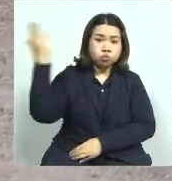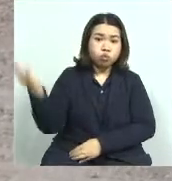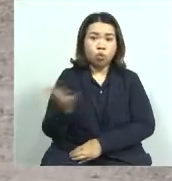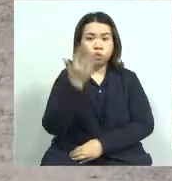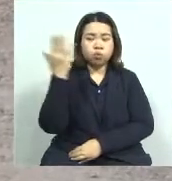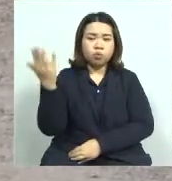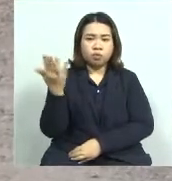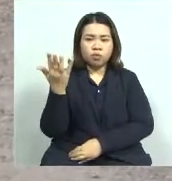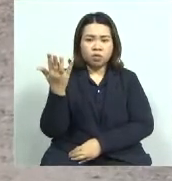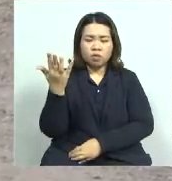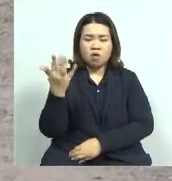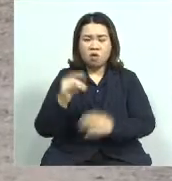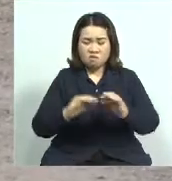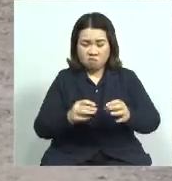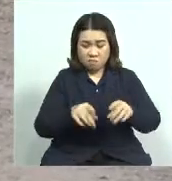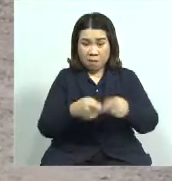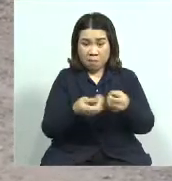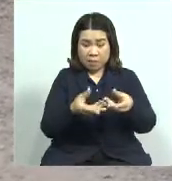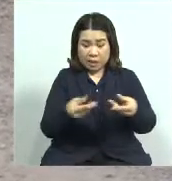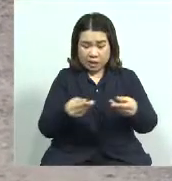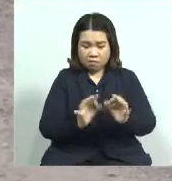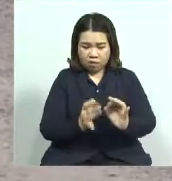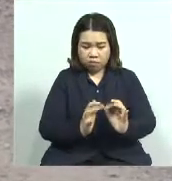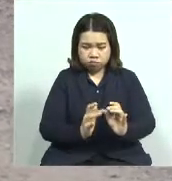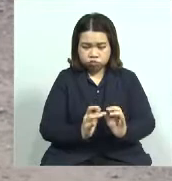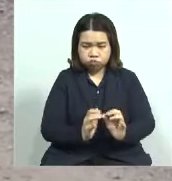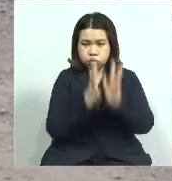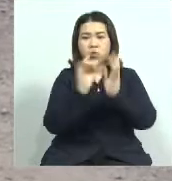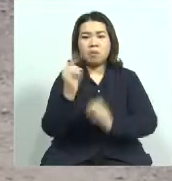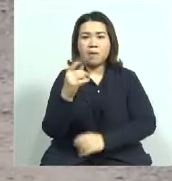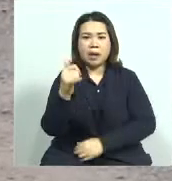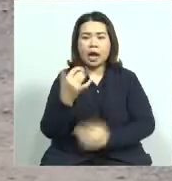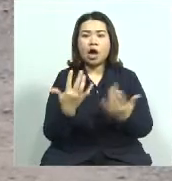แล้วนะคะไฟที่อยู่ใต้ดินก็จะคุกขึ้นมาอีกรอบซึ่งสถานการณ์จะเป็นอย่าง